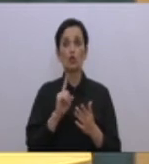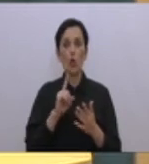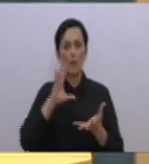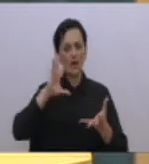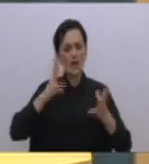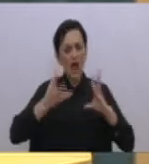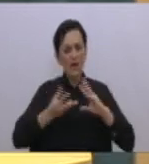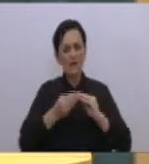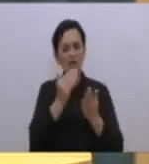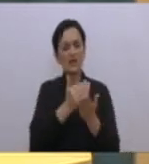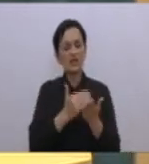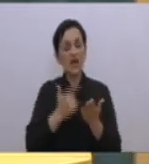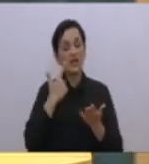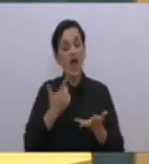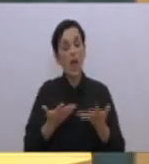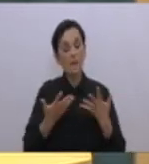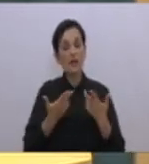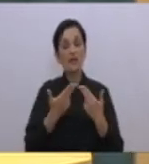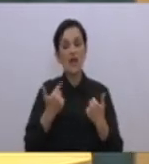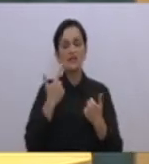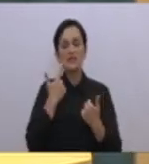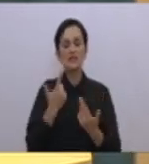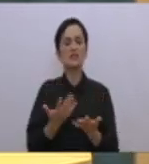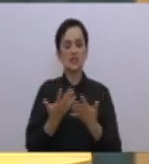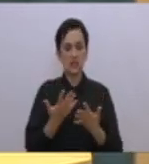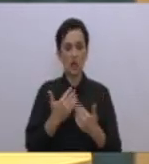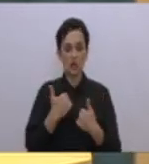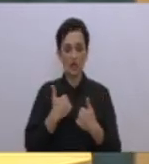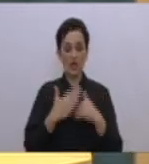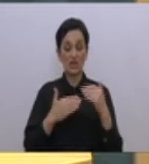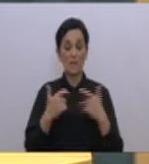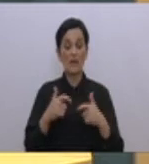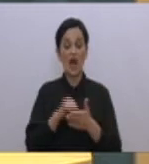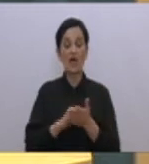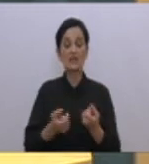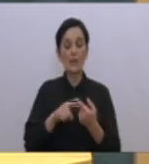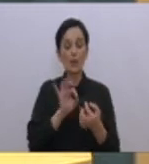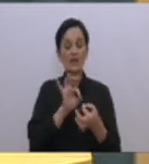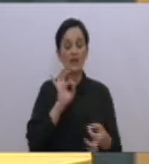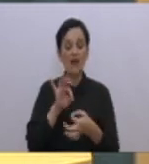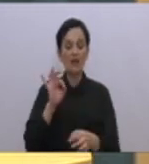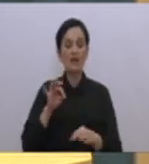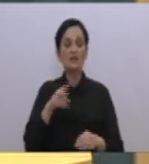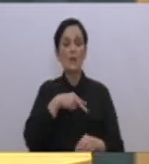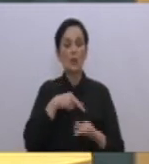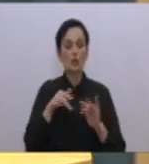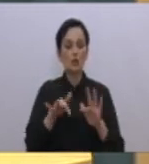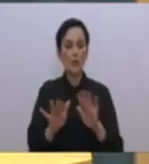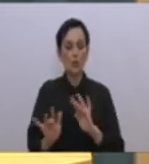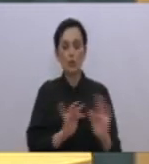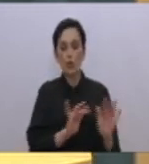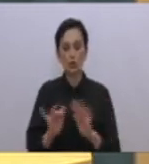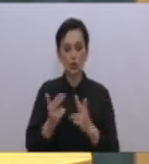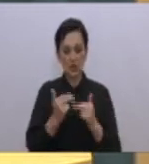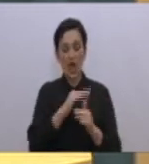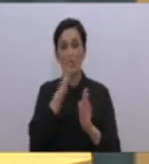გავაანალიზოთ რეგლამენტის ეფექტიანობა და სიცხადე და ჩვენი პრაქტიკის საფუძველზე დავხვეწოთ საპარლამენტო საქმიანობის პროცედურები და